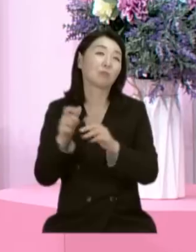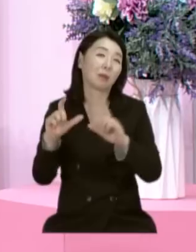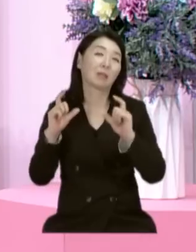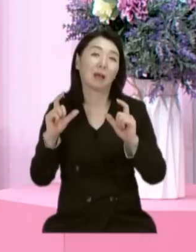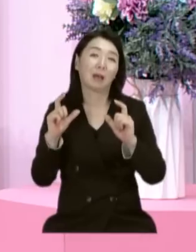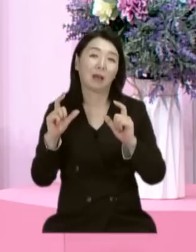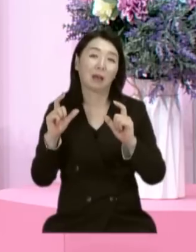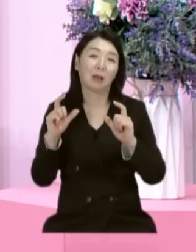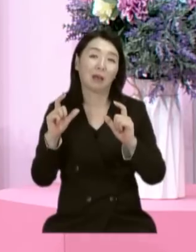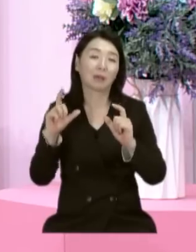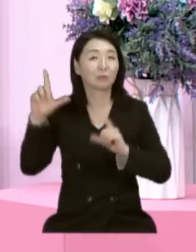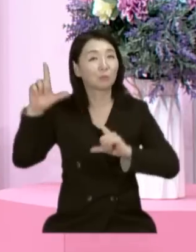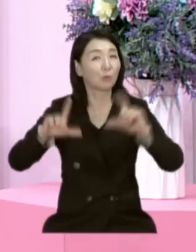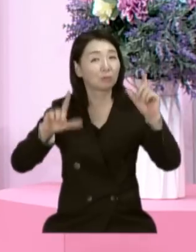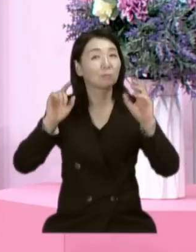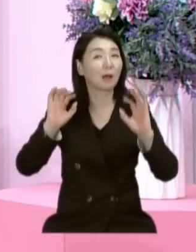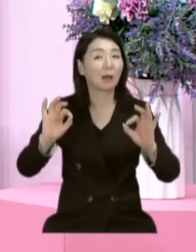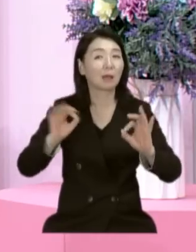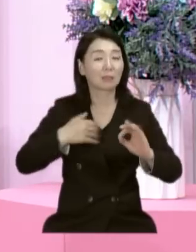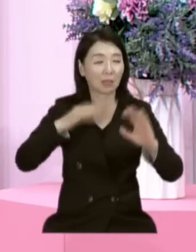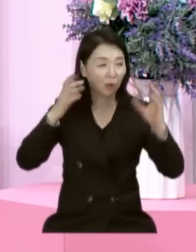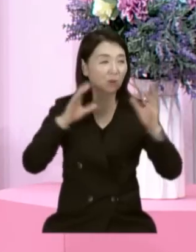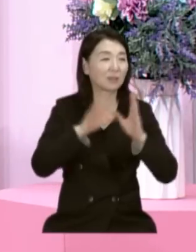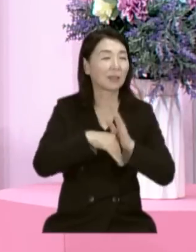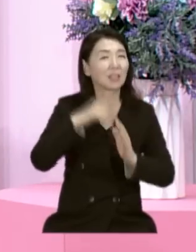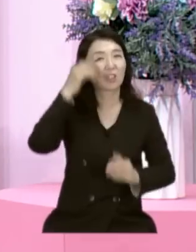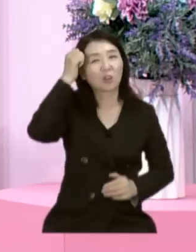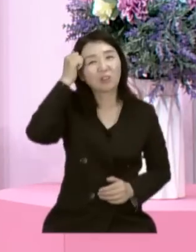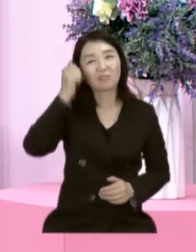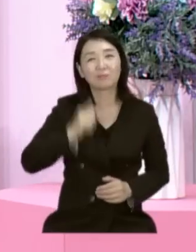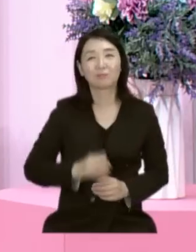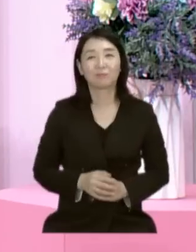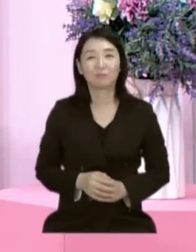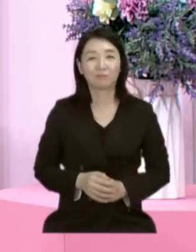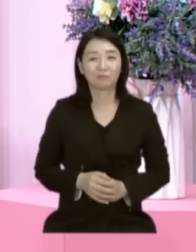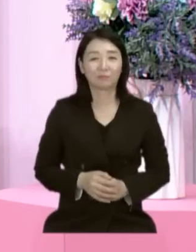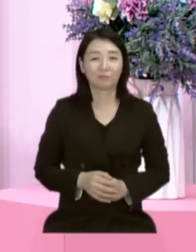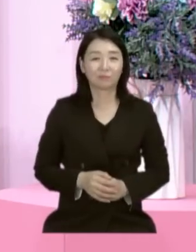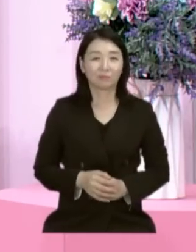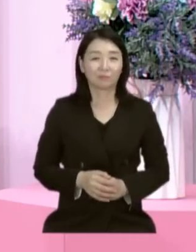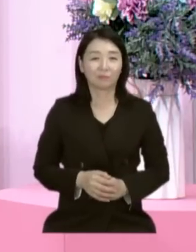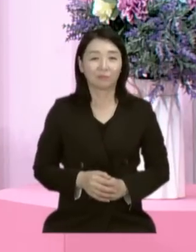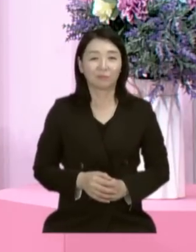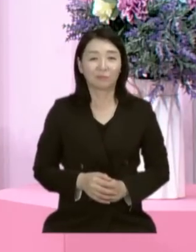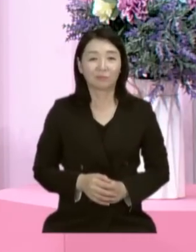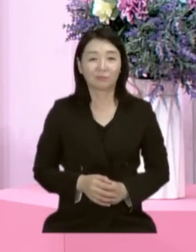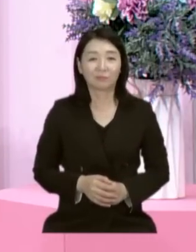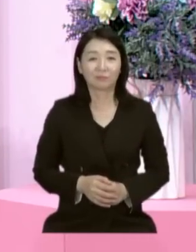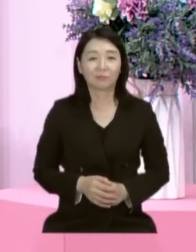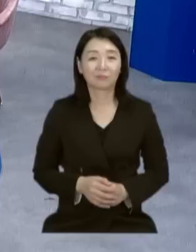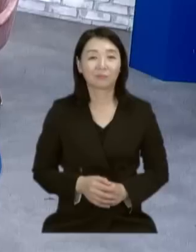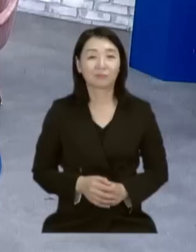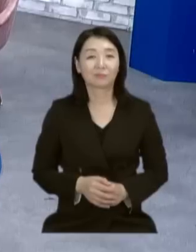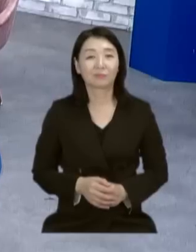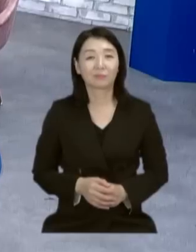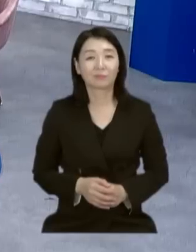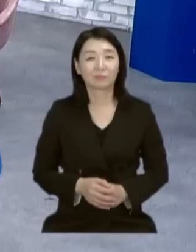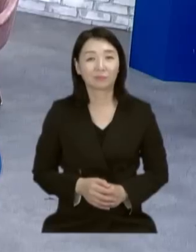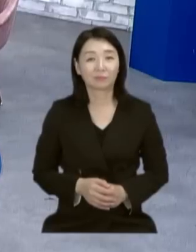이렇게 살았던 모습들이 제 어린 시절의 기억입니다. 네. 그래서 야, 그러다가 그러다가